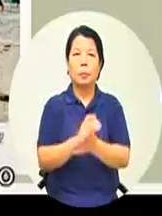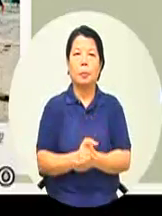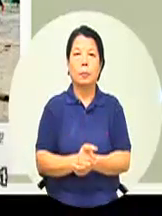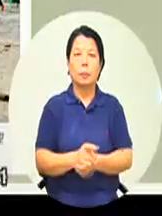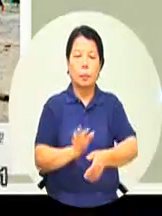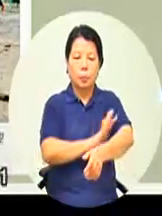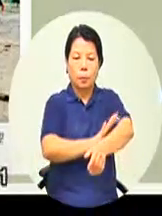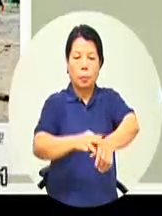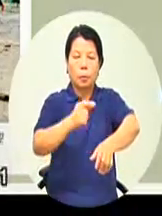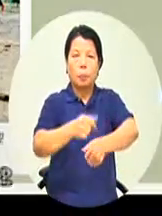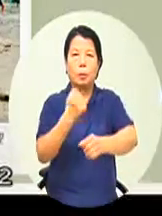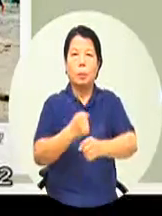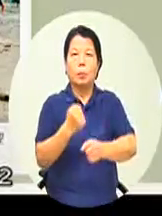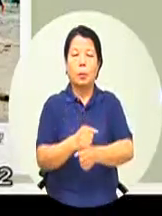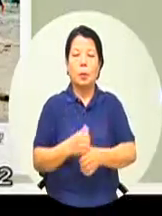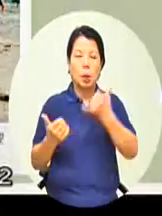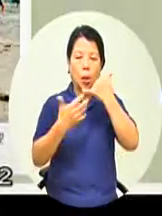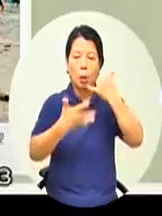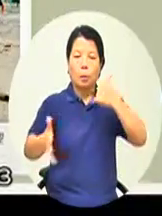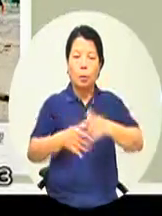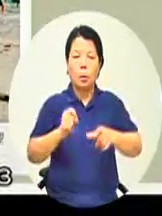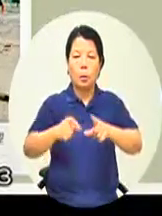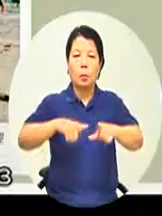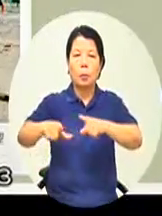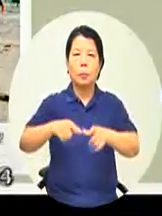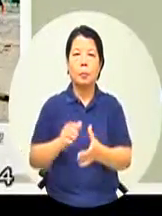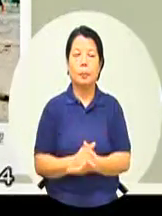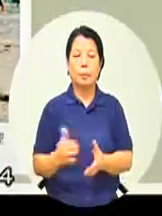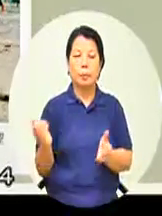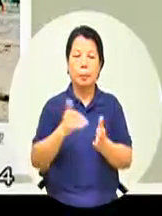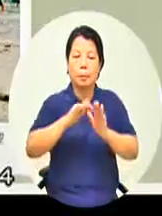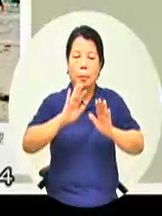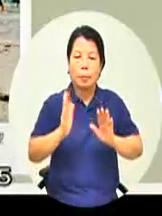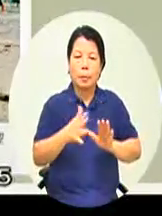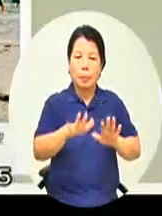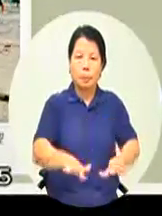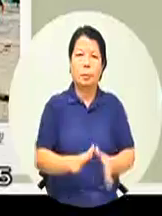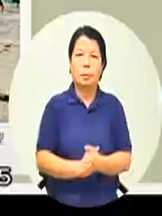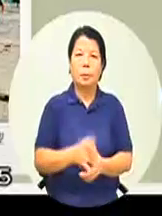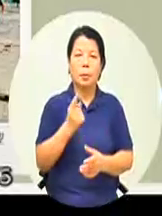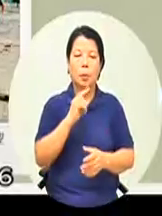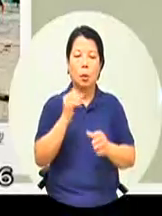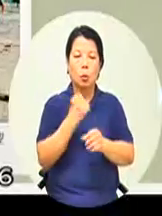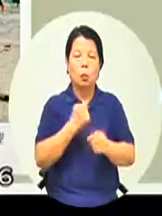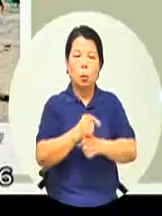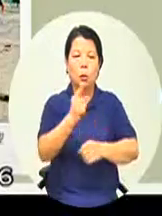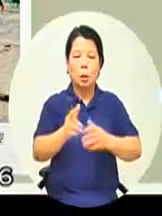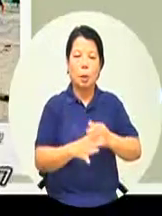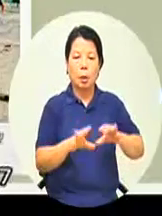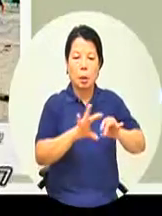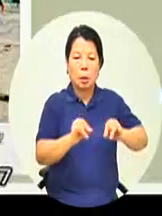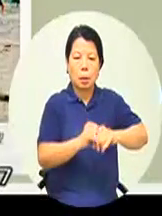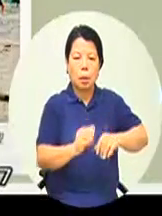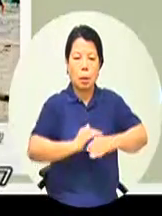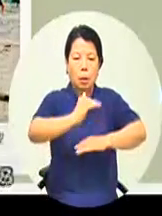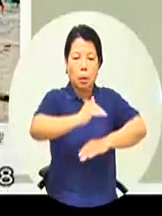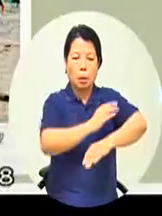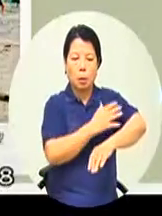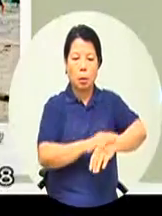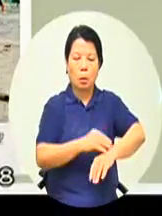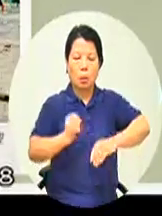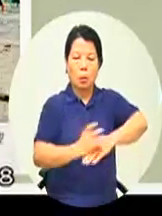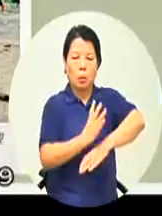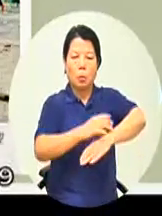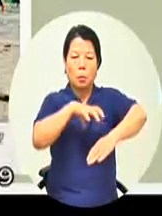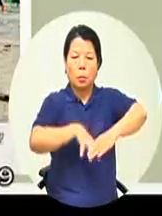防来做一个河滨公园。啊，唔过吼，这个河滨公园它坐在高滩地是不行啊，所以这底啊七年